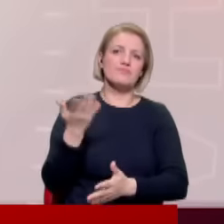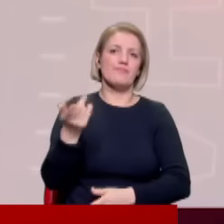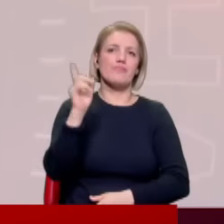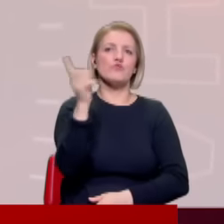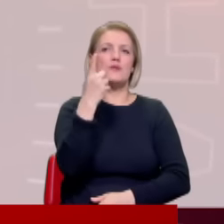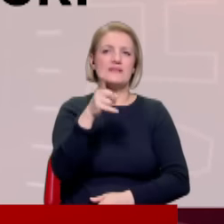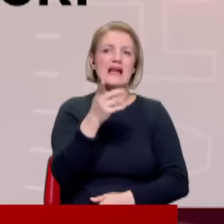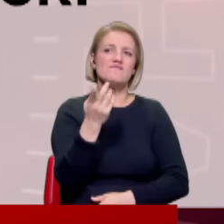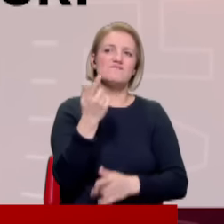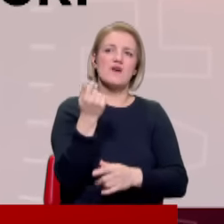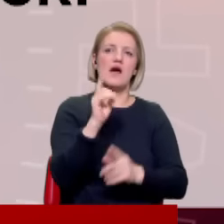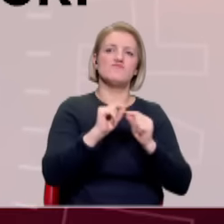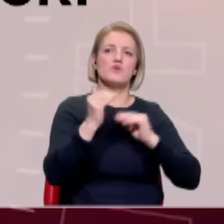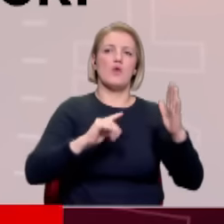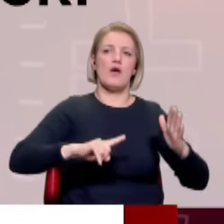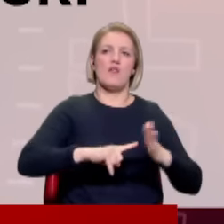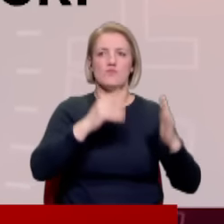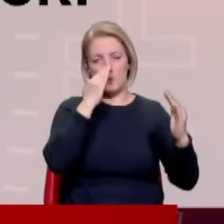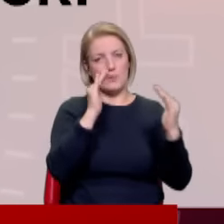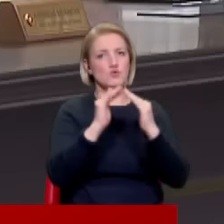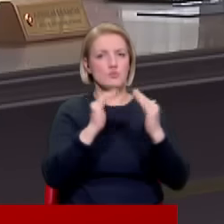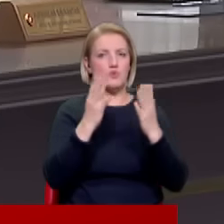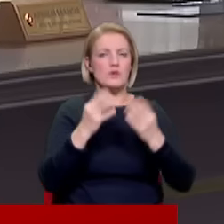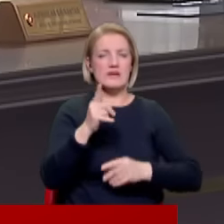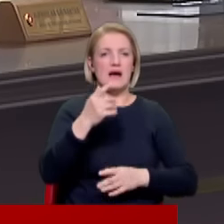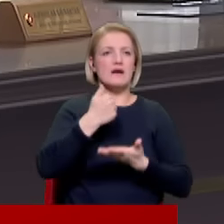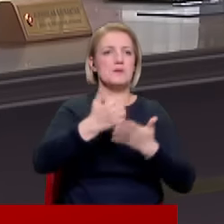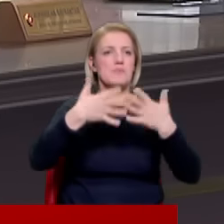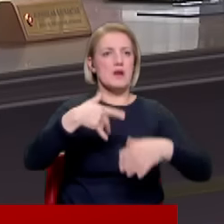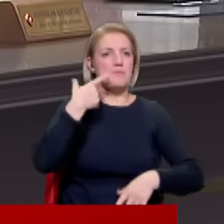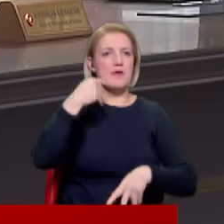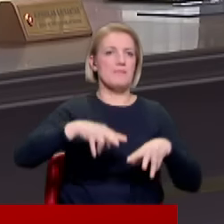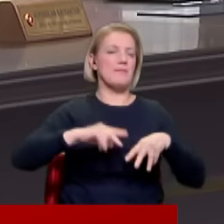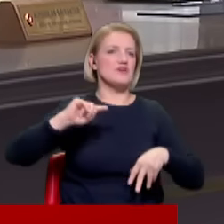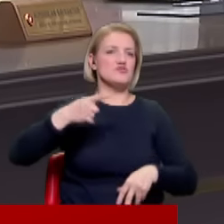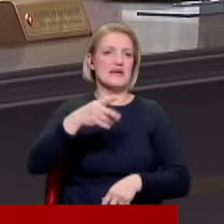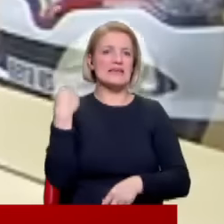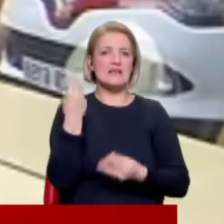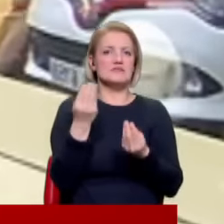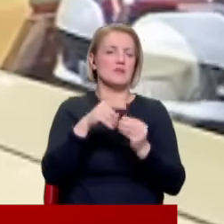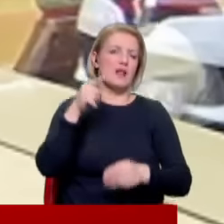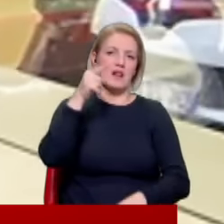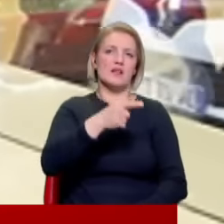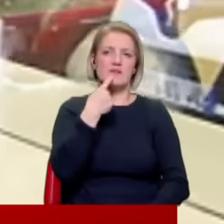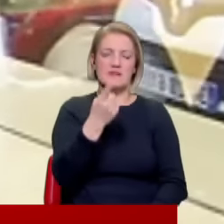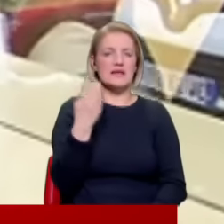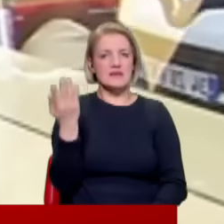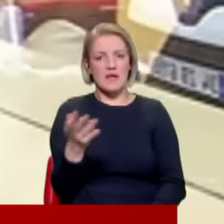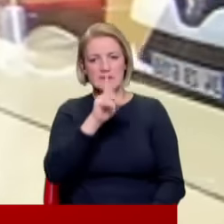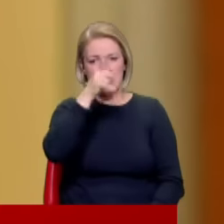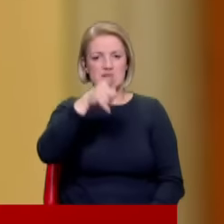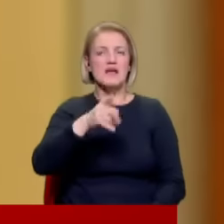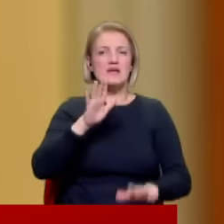Yönetilen fiyatlar enflasyon hedefiyle uyumlu belirlenecek. Hazine ve Maliye Bakanı Mehmet Şimşek de yeni zamlara işaret etti. Yani